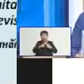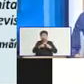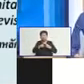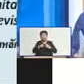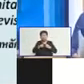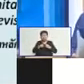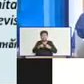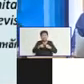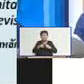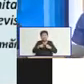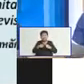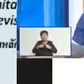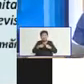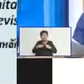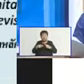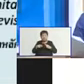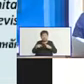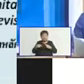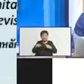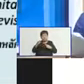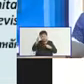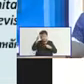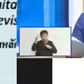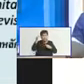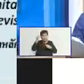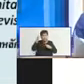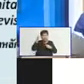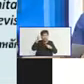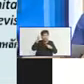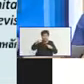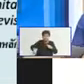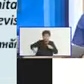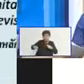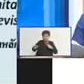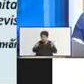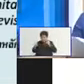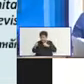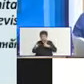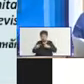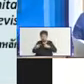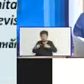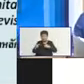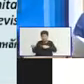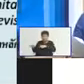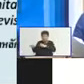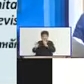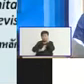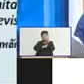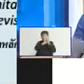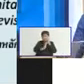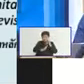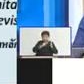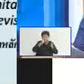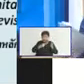ช่วงนั้นนะครับแล้วก็เข้ามาแล้วก็ตั้งถิ่นฐานอยู่ในหลายจังหวัดของไทยจำนวนมากกว่า50จังหวัดนะครับอย่างไรก็ดีหลังจาก